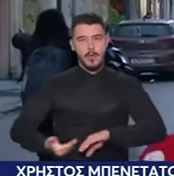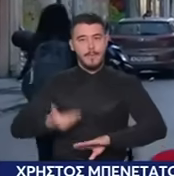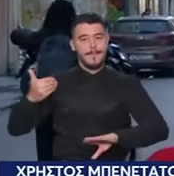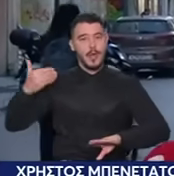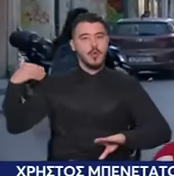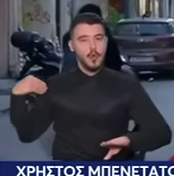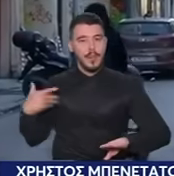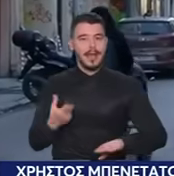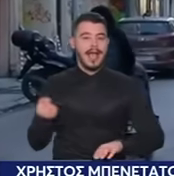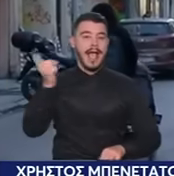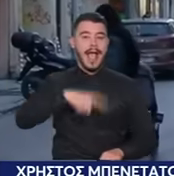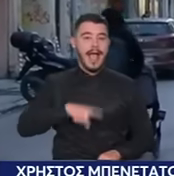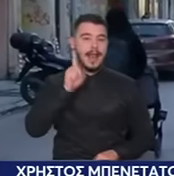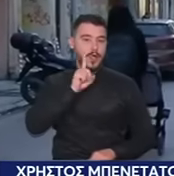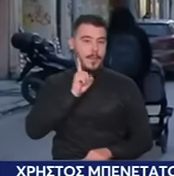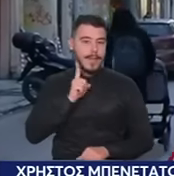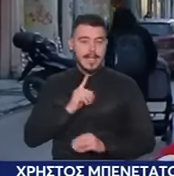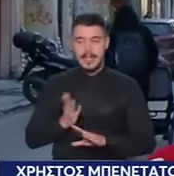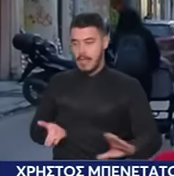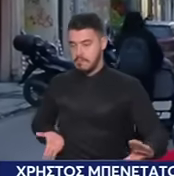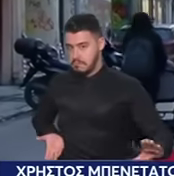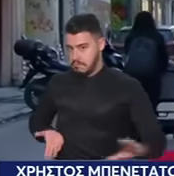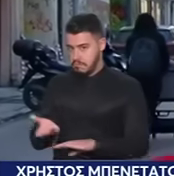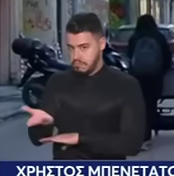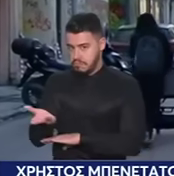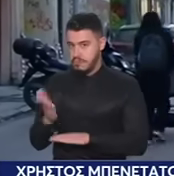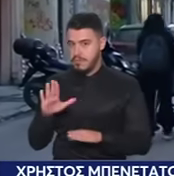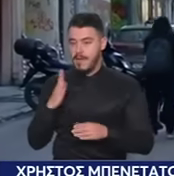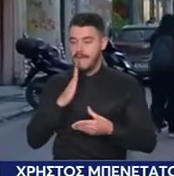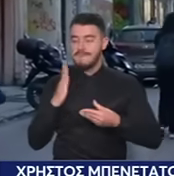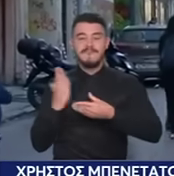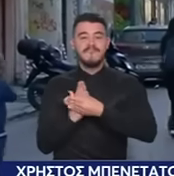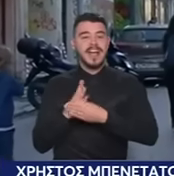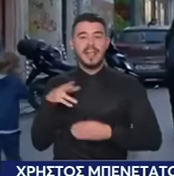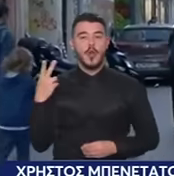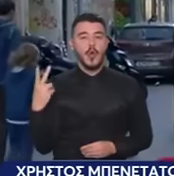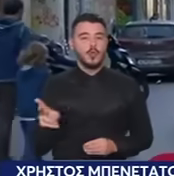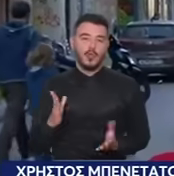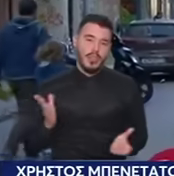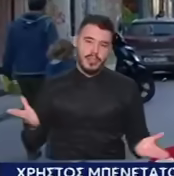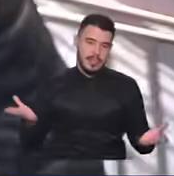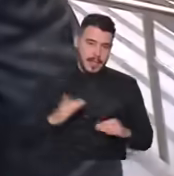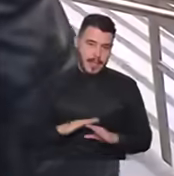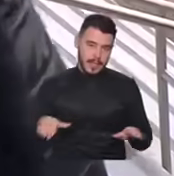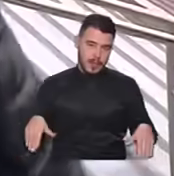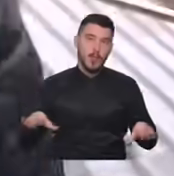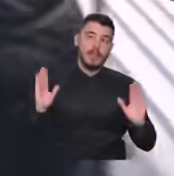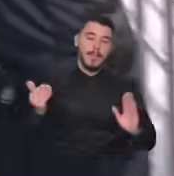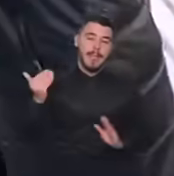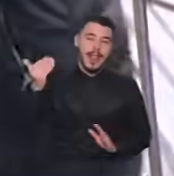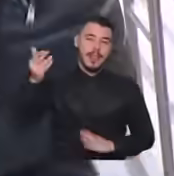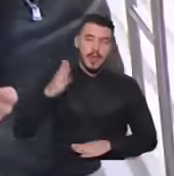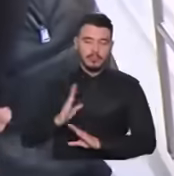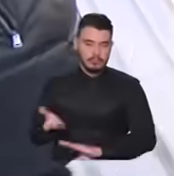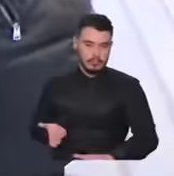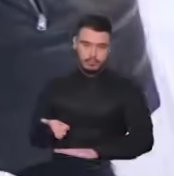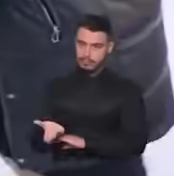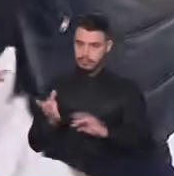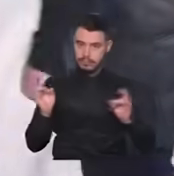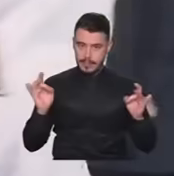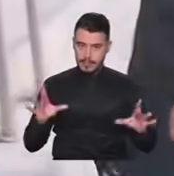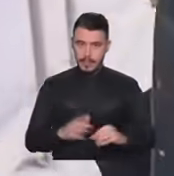κάποιας παράνομης πράξης του συγκεκριμένου ανθρώπου και ούτε και θα προκύψουν στο μέλλον. Η καταγγελία που προκάλεσε σάλλο στην